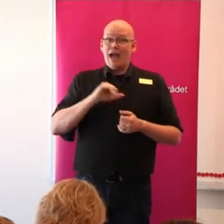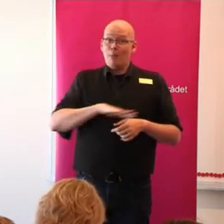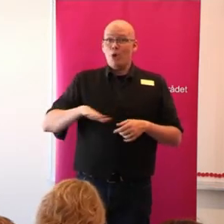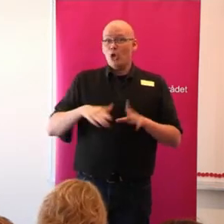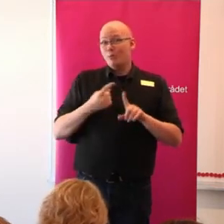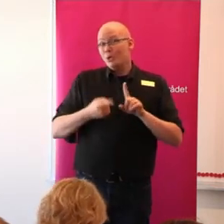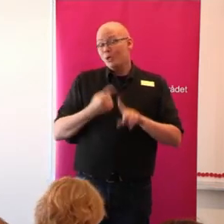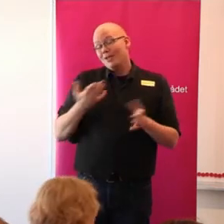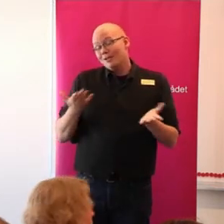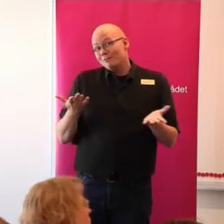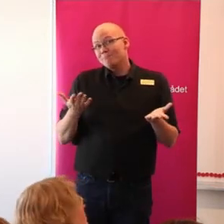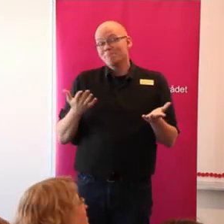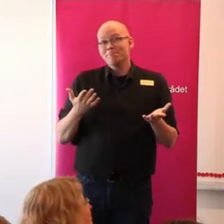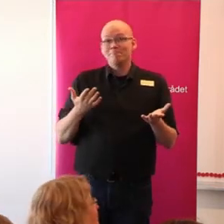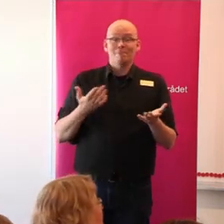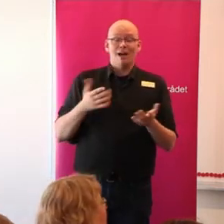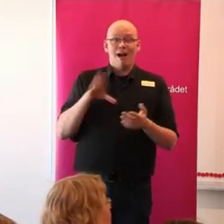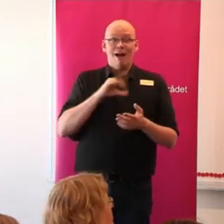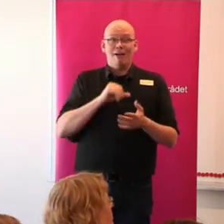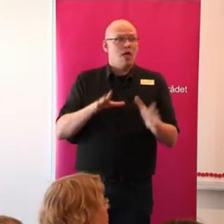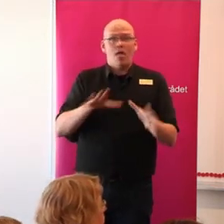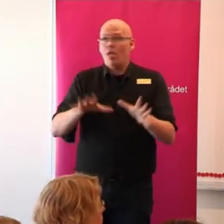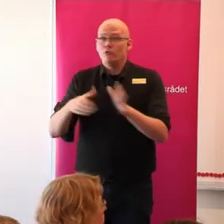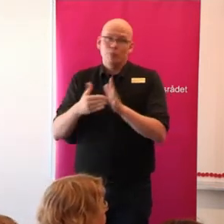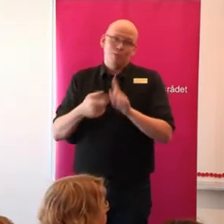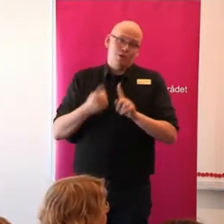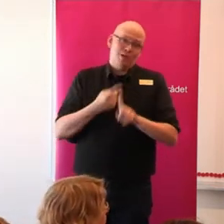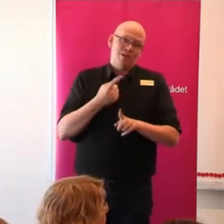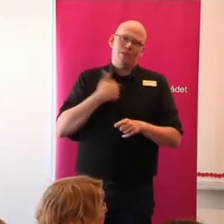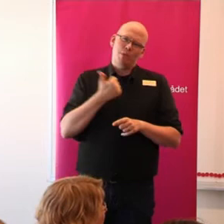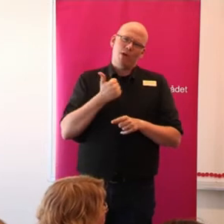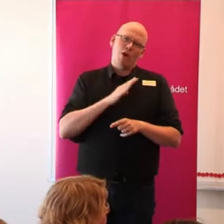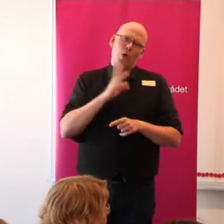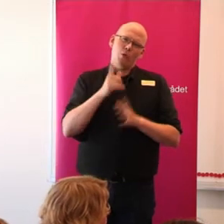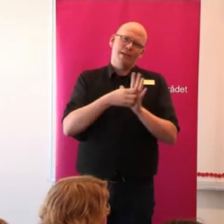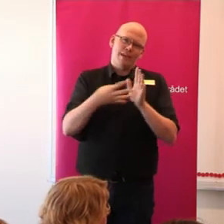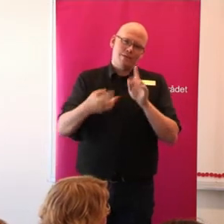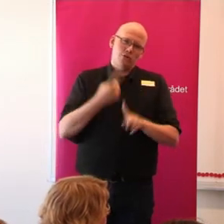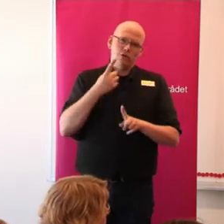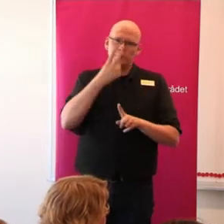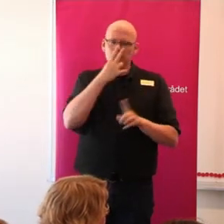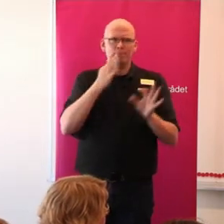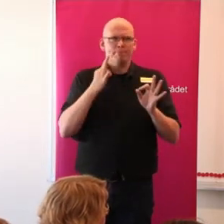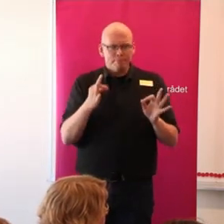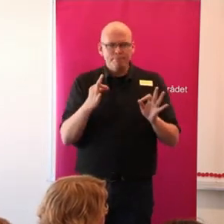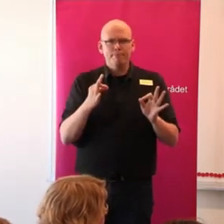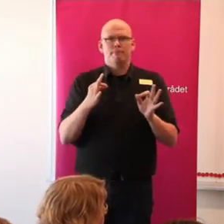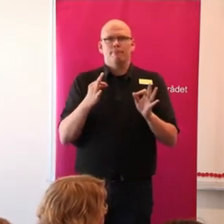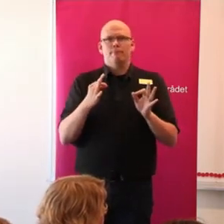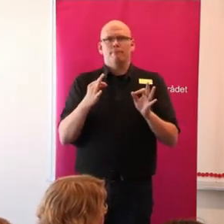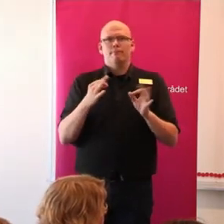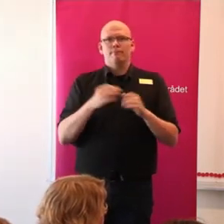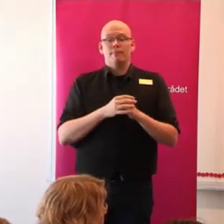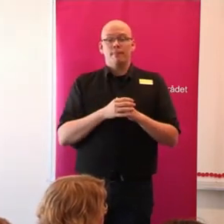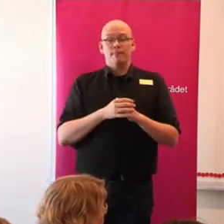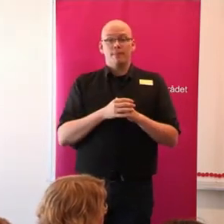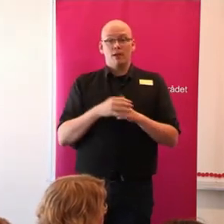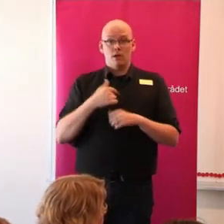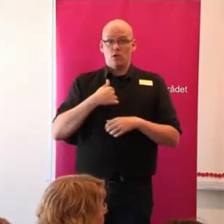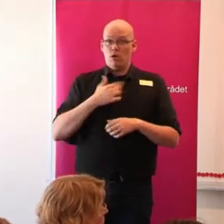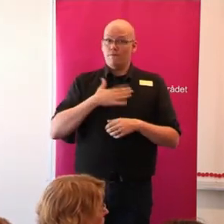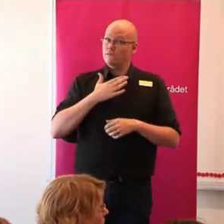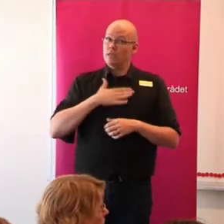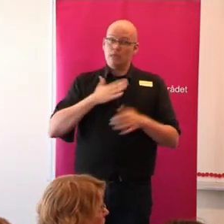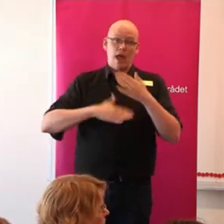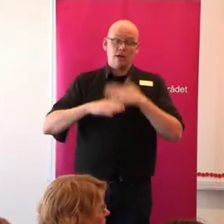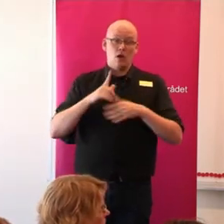början. Så, och det är klart att man måste göra utvärderingar och så. Över att det hur vidare det fungerar och så. Något som jag gärna skulle se, det är